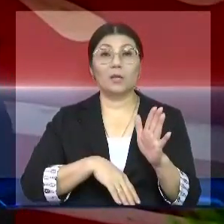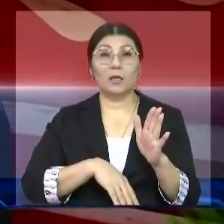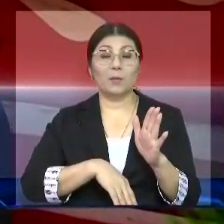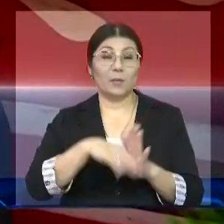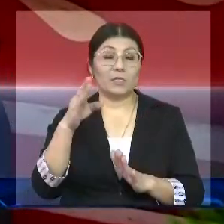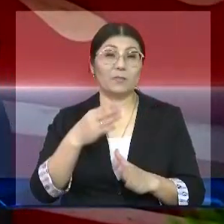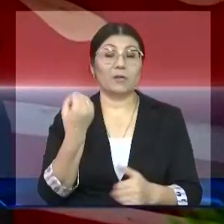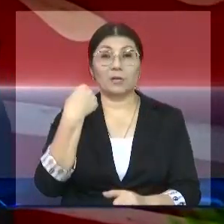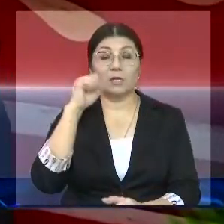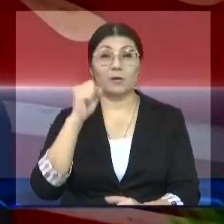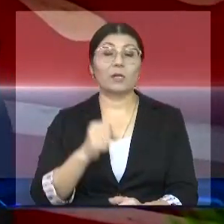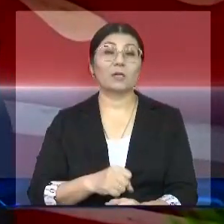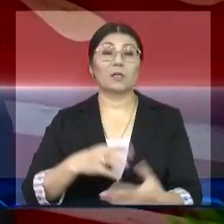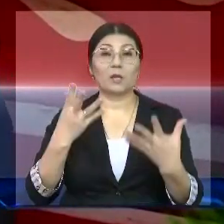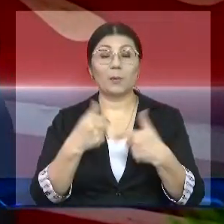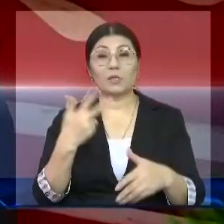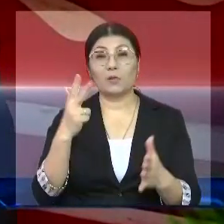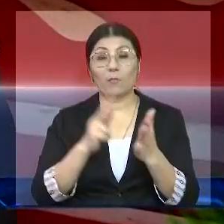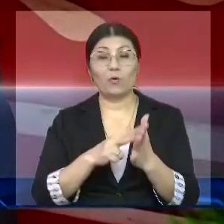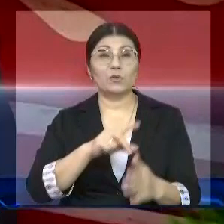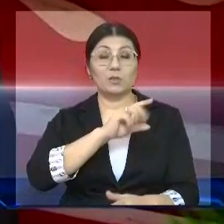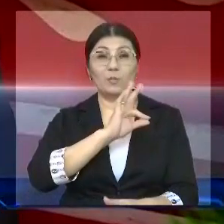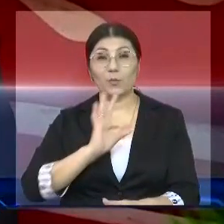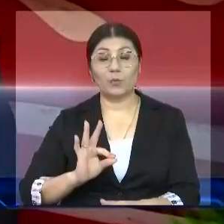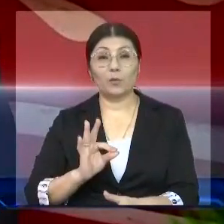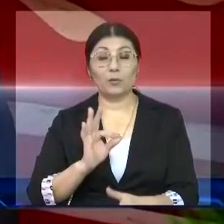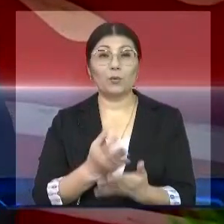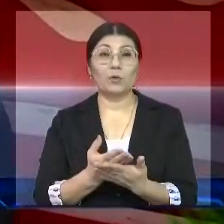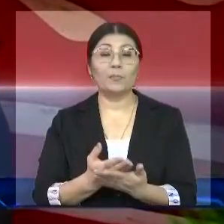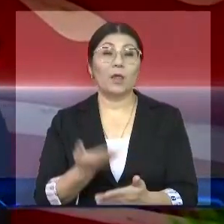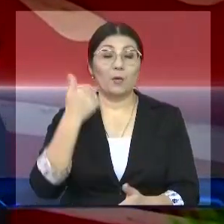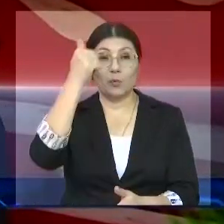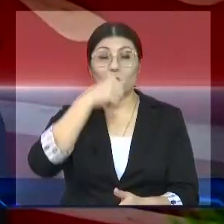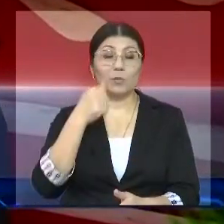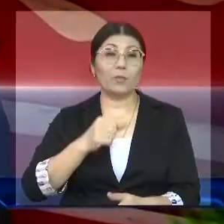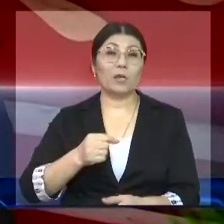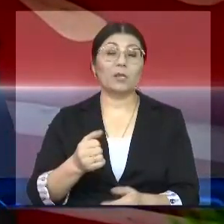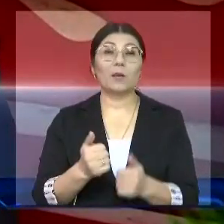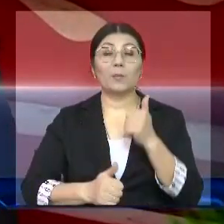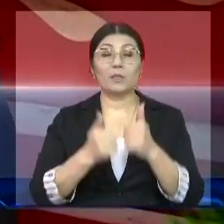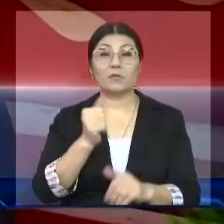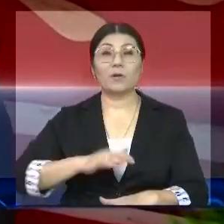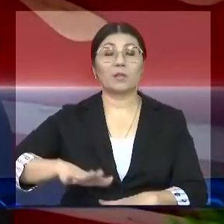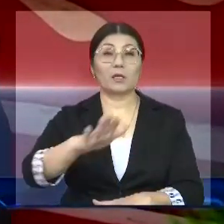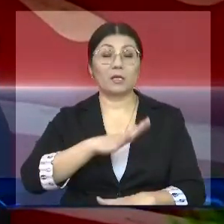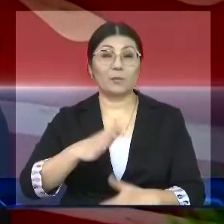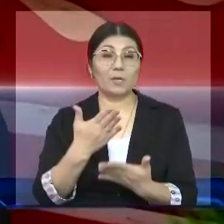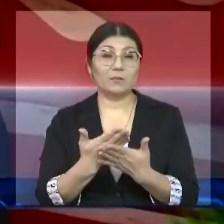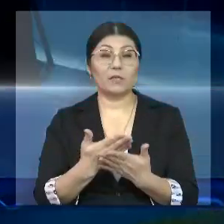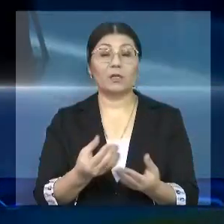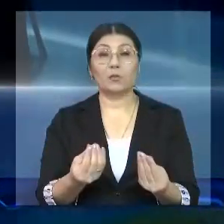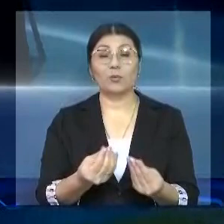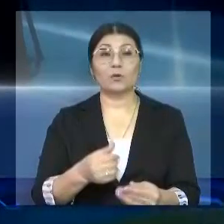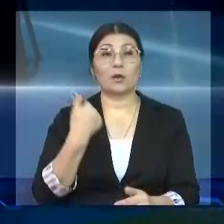8-0. Соперник тоже был неплохой, очень сильный, выше ростом, из Иордании. В прошлом году на чемпионате Азии я ему проиграл в полуфинале со счетом 7-4.